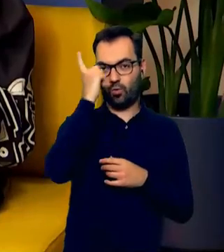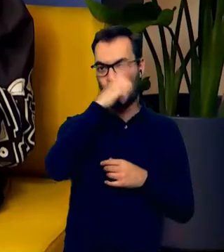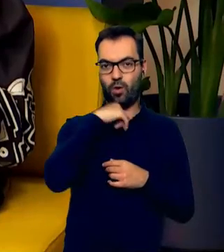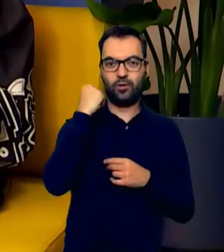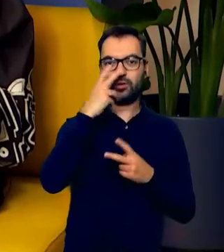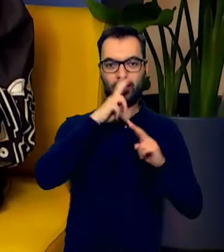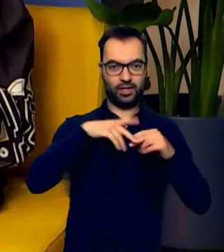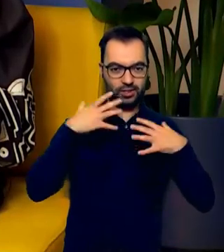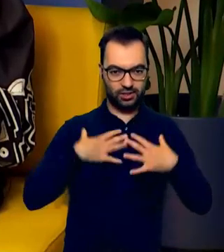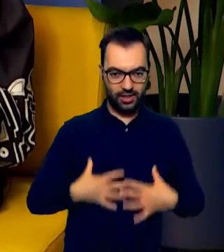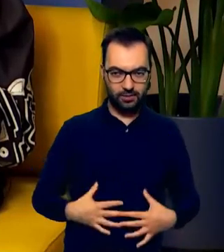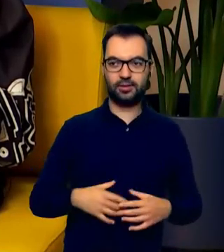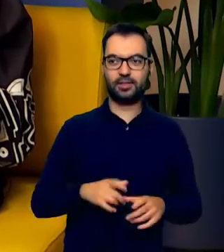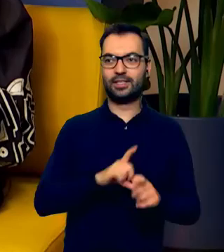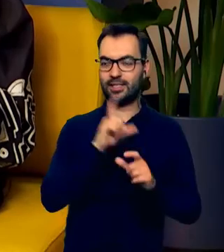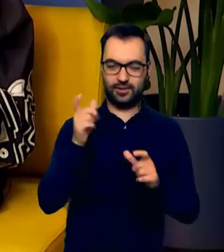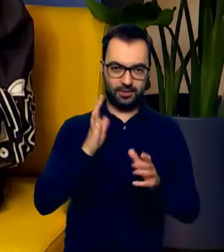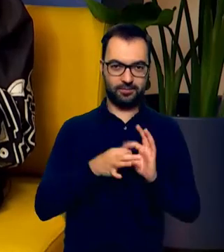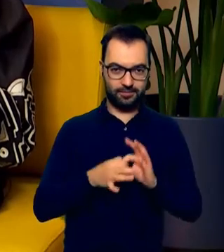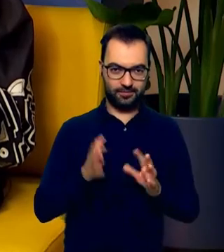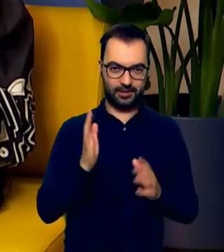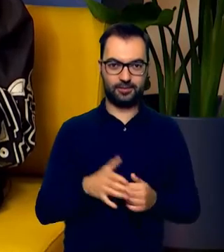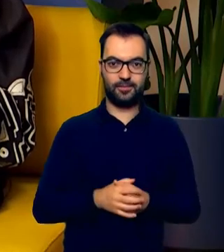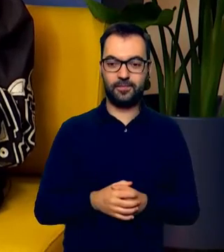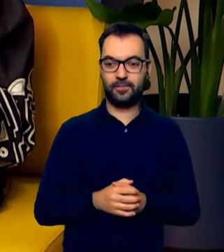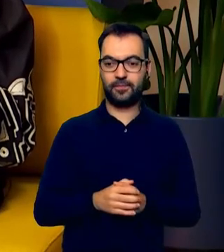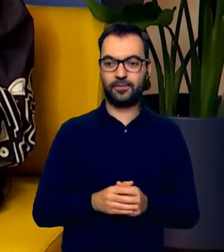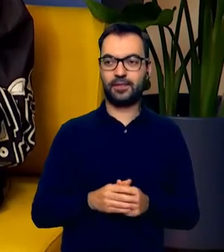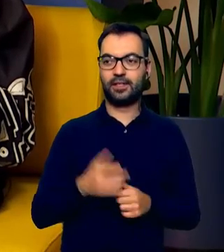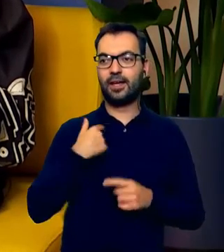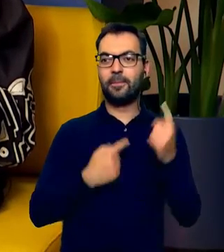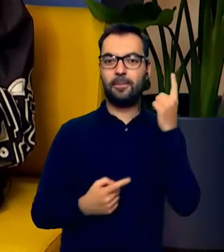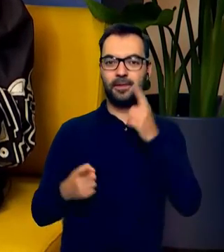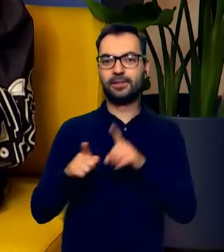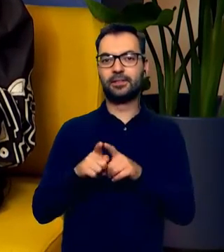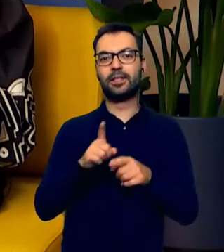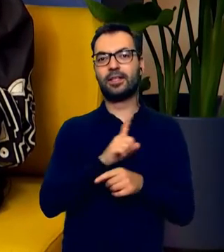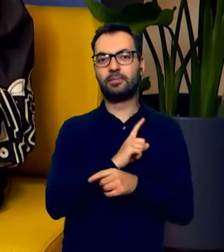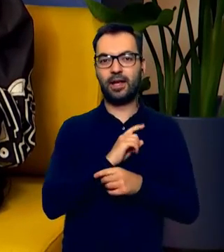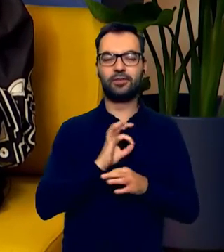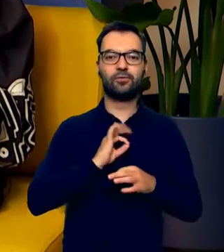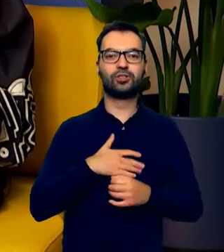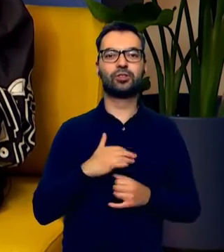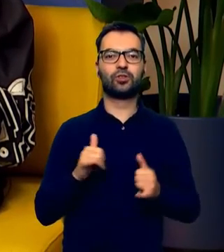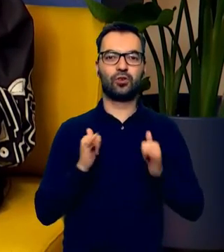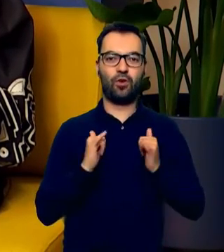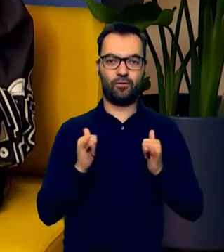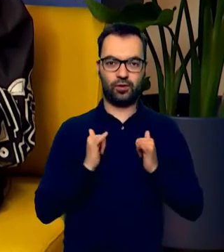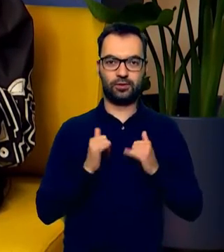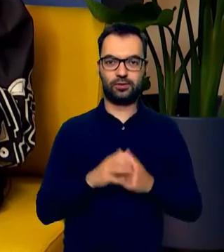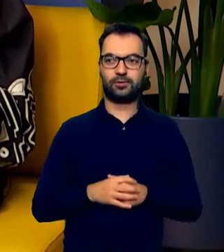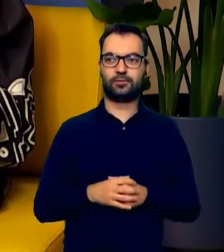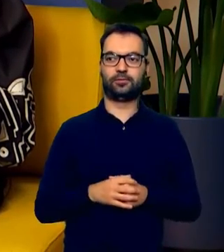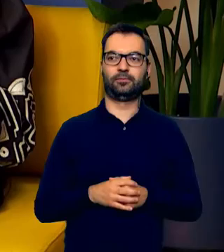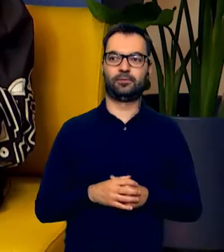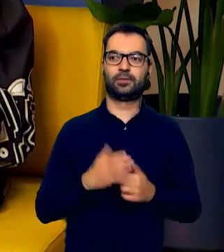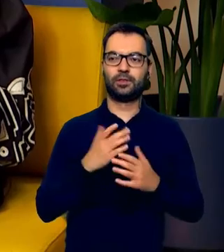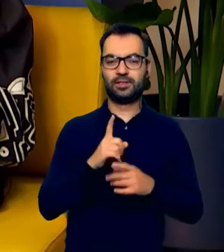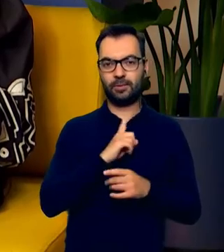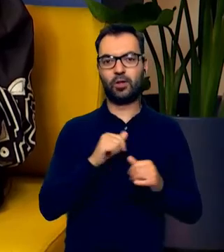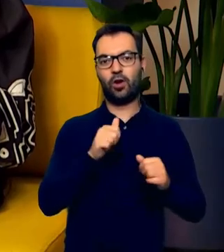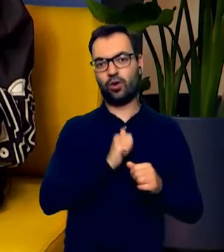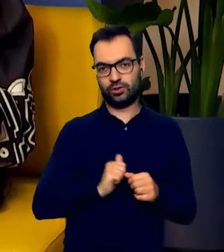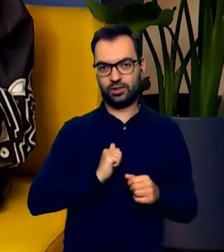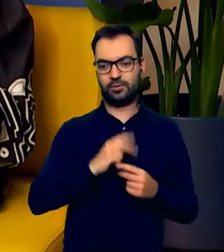teraz zobacz ciało, bo ono z tobą będzie cały czas. No. Znaczy też tak o tym myślę, żeby zadbać o swój komfort. Już o siebie,